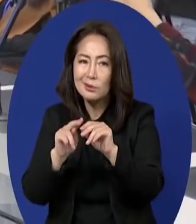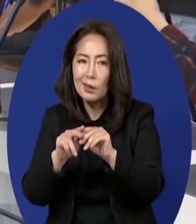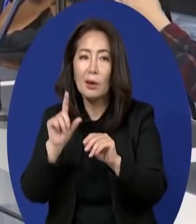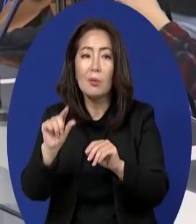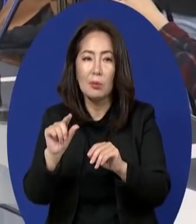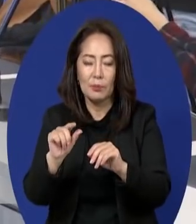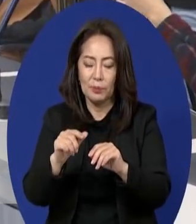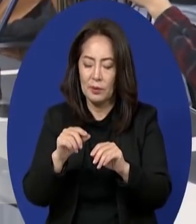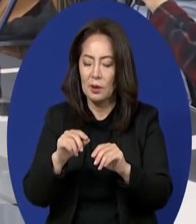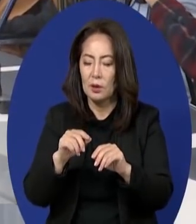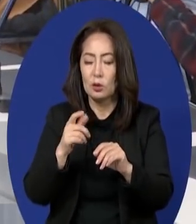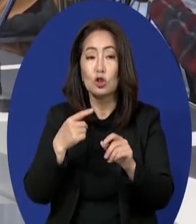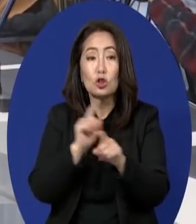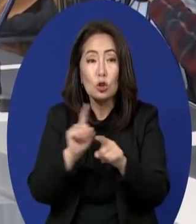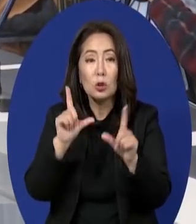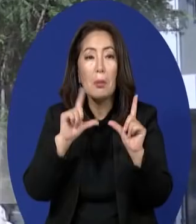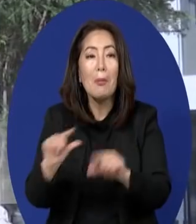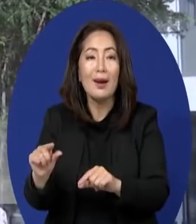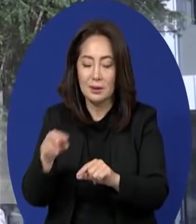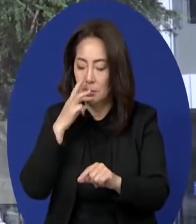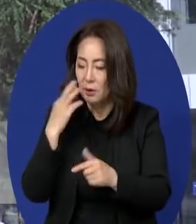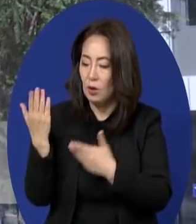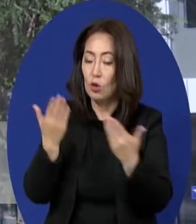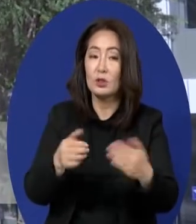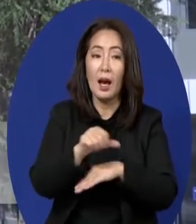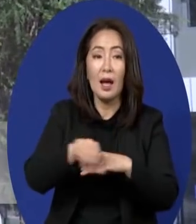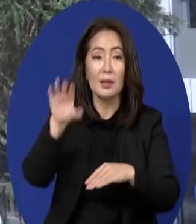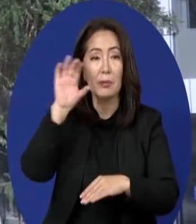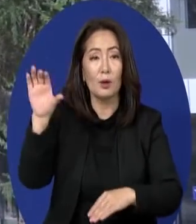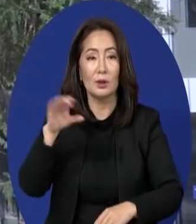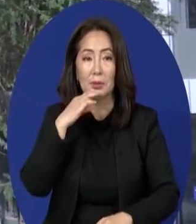жилүүдийнхээс буурсан үзүүлэлттэй байгааг гайлын байгууллагаас мэдээллээ.